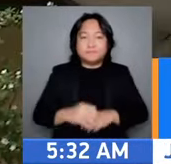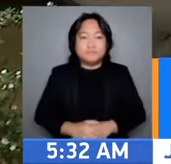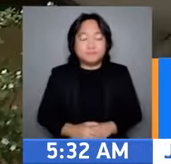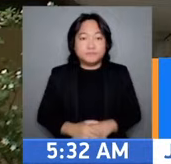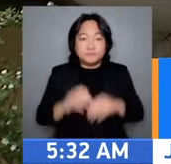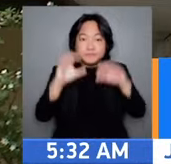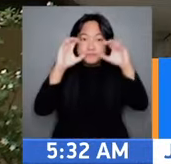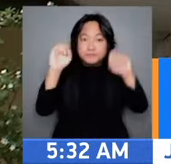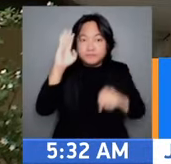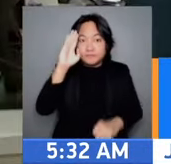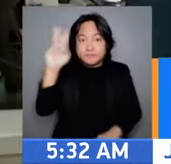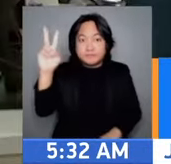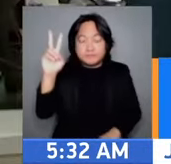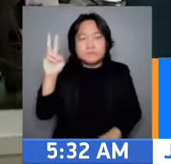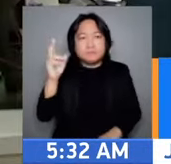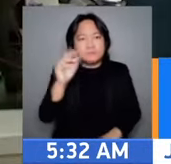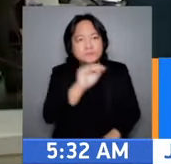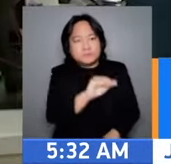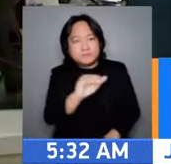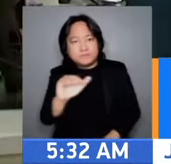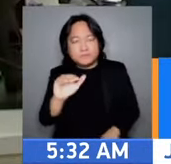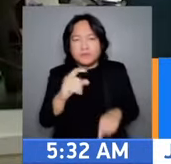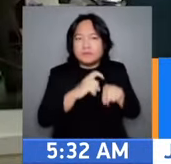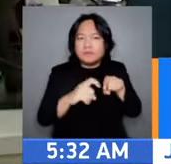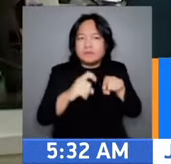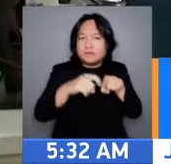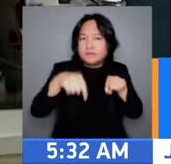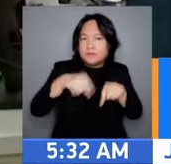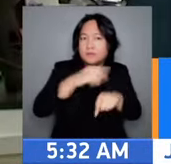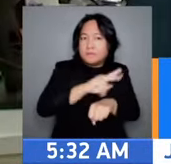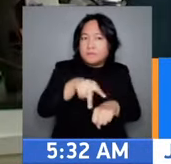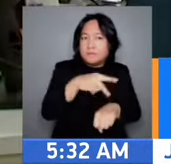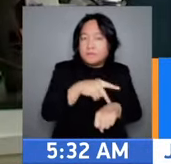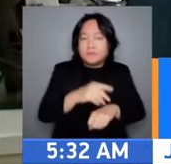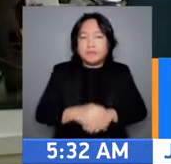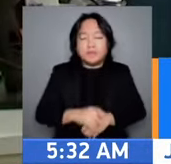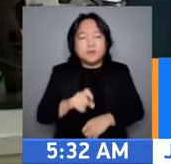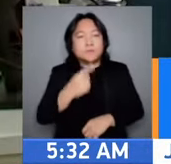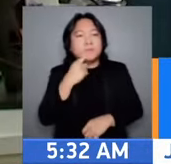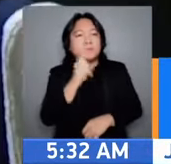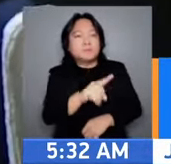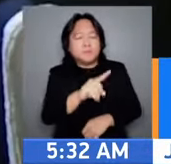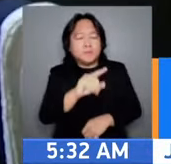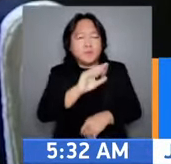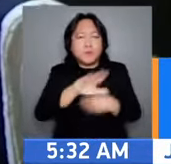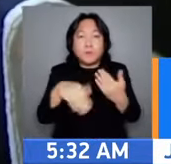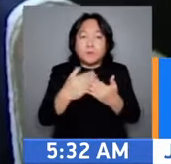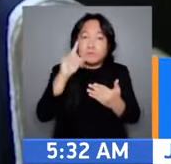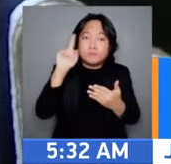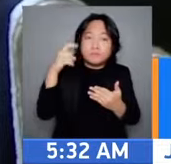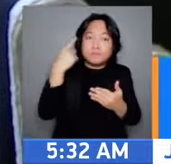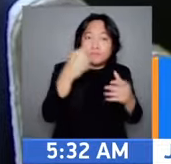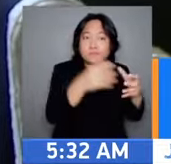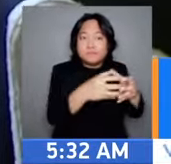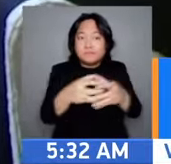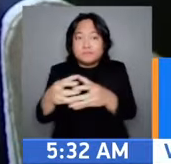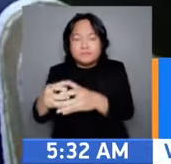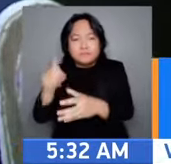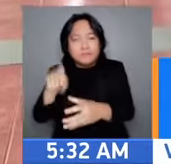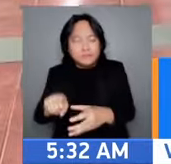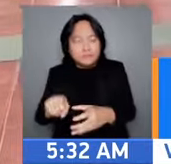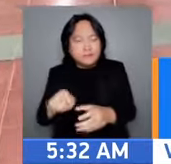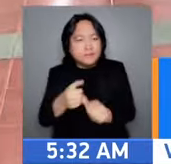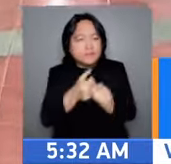of Energy ang supply ng kuryente sa bansa. Utos din niya sa lahat ng tanggapan ng gobyerno na sundin ang pamantayan sa pagtitipid ng